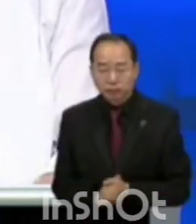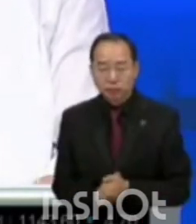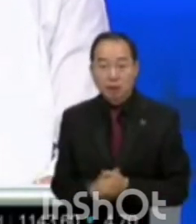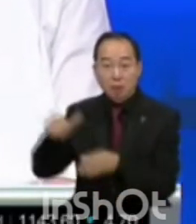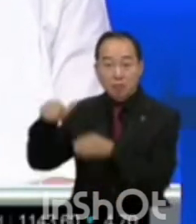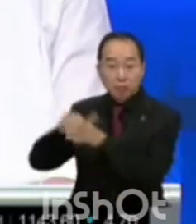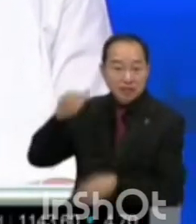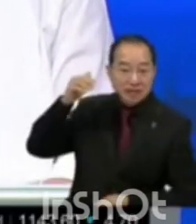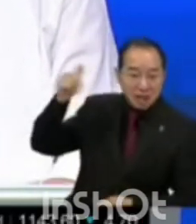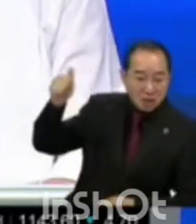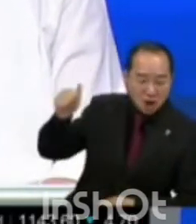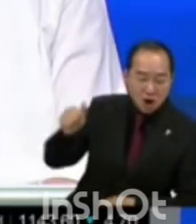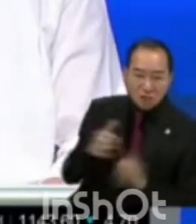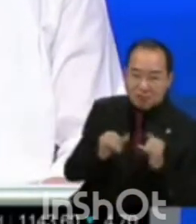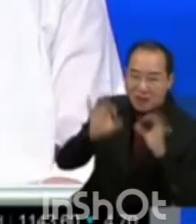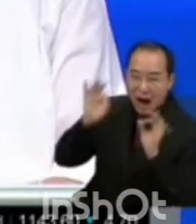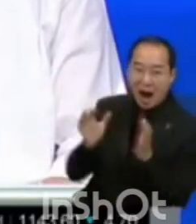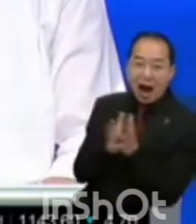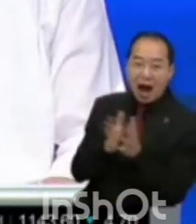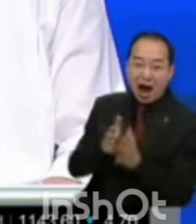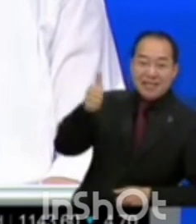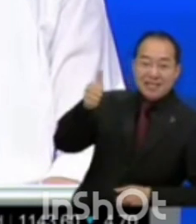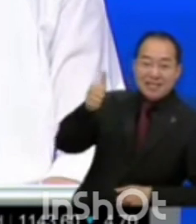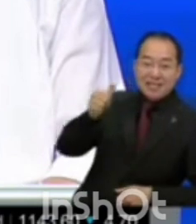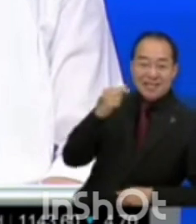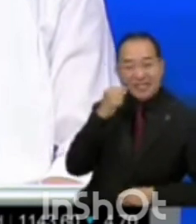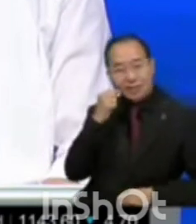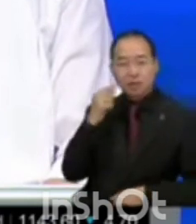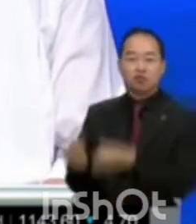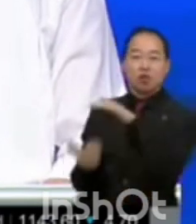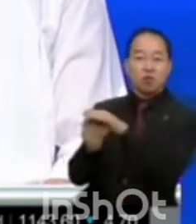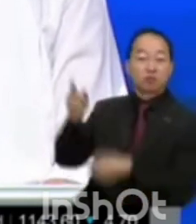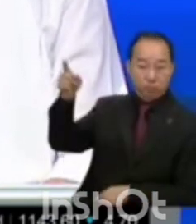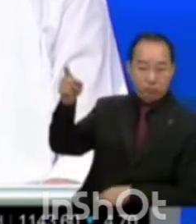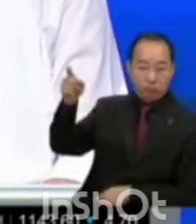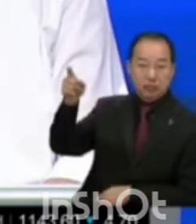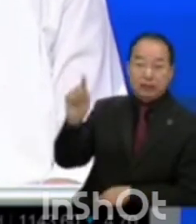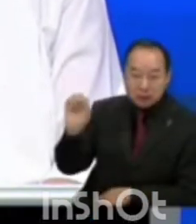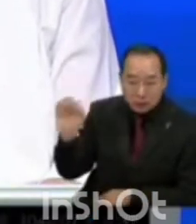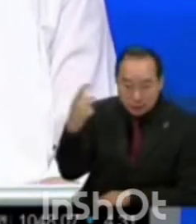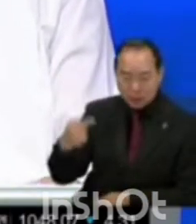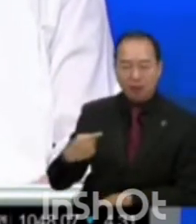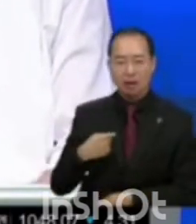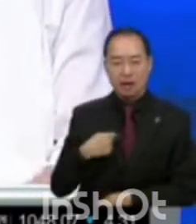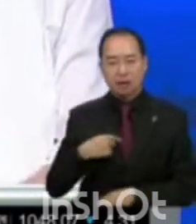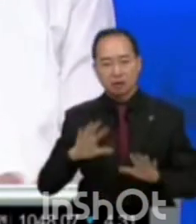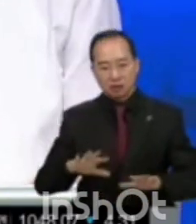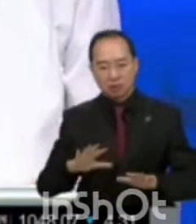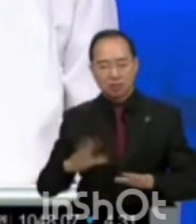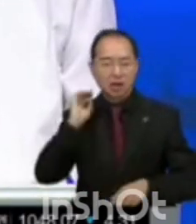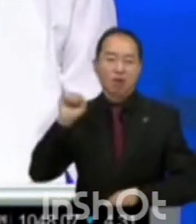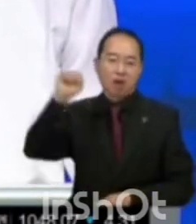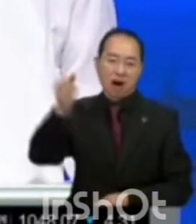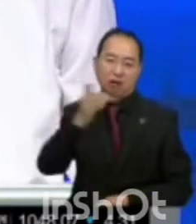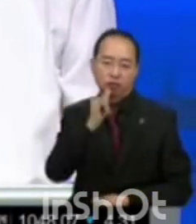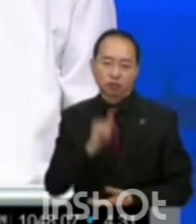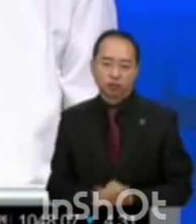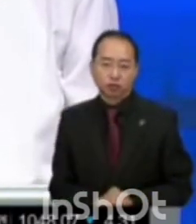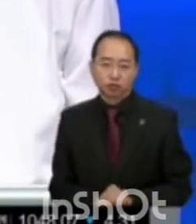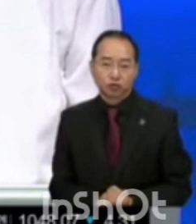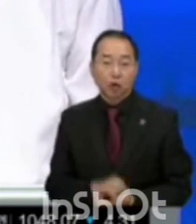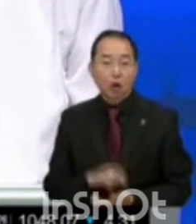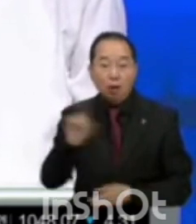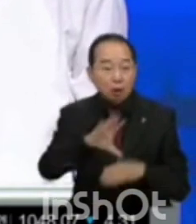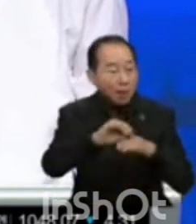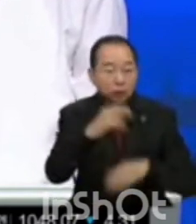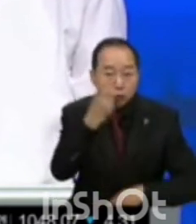가장 높았던 때이고요. 그 일로 인해서 제가 지금 여기에 서 있게 됐다고 생각합니다. 그리고 엊그저께 어느 방송에